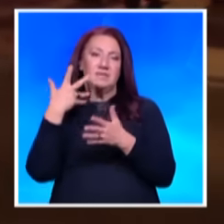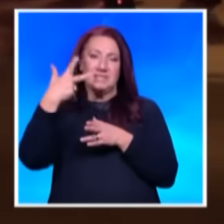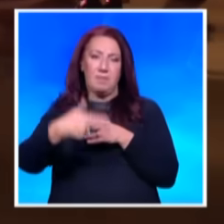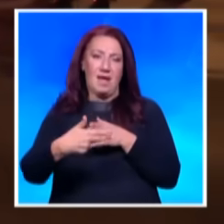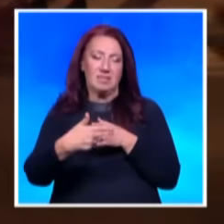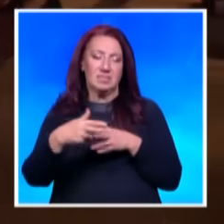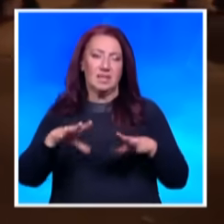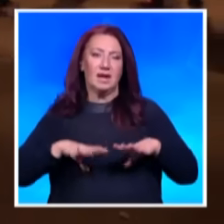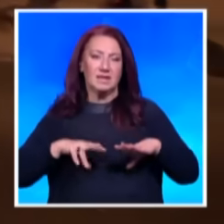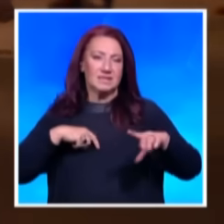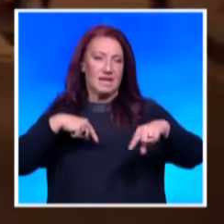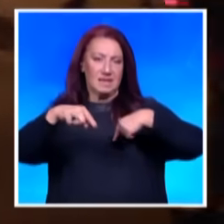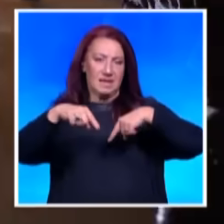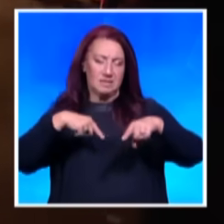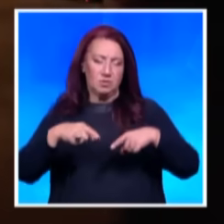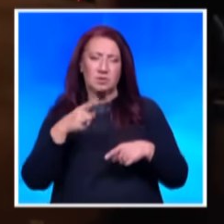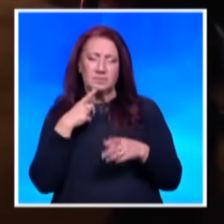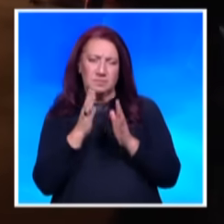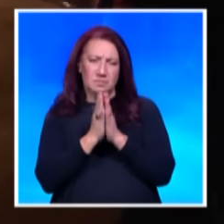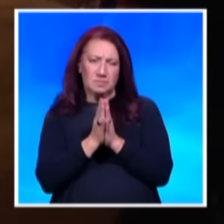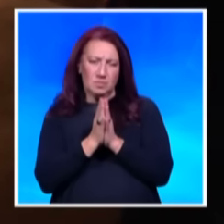аз бих апелирал гражданите да